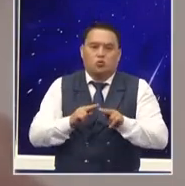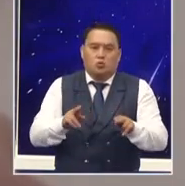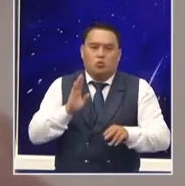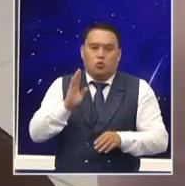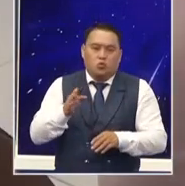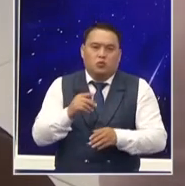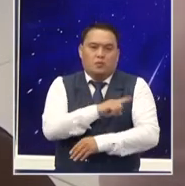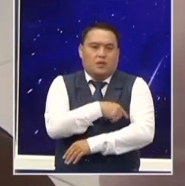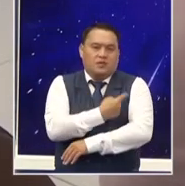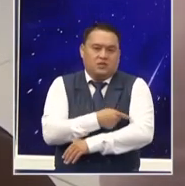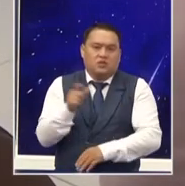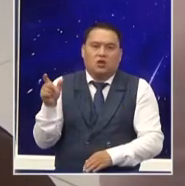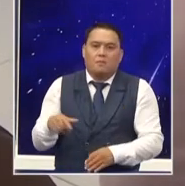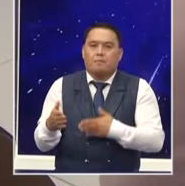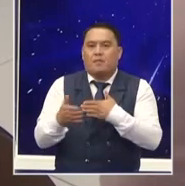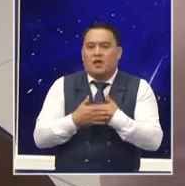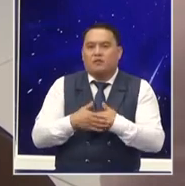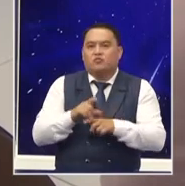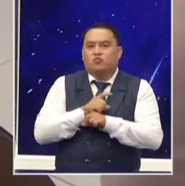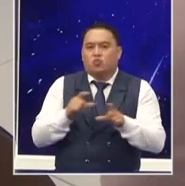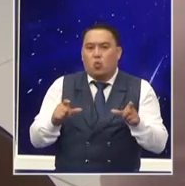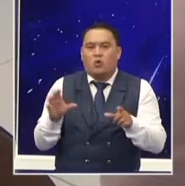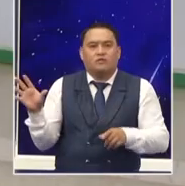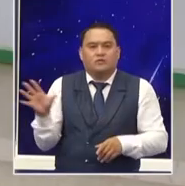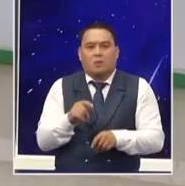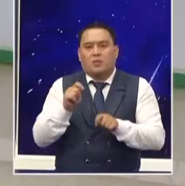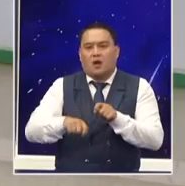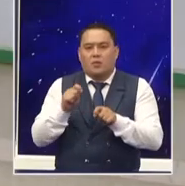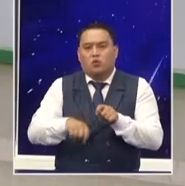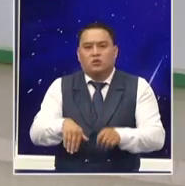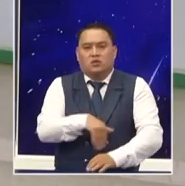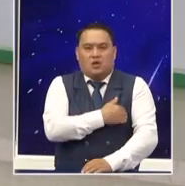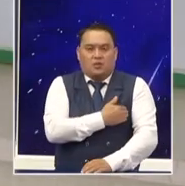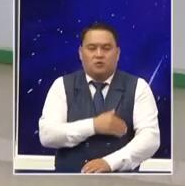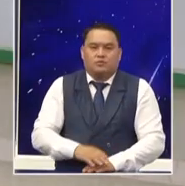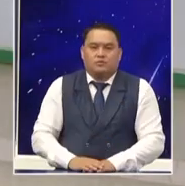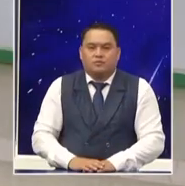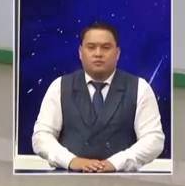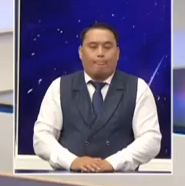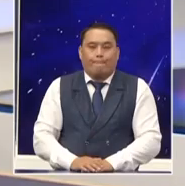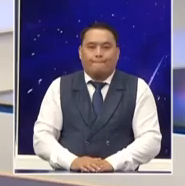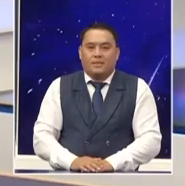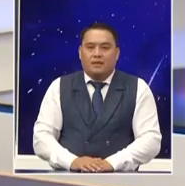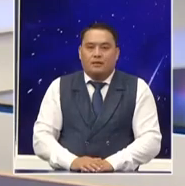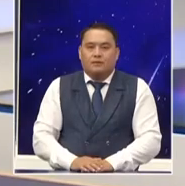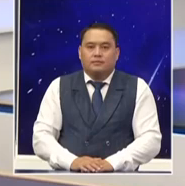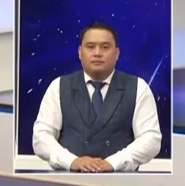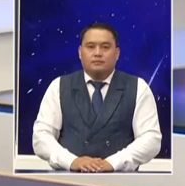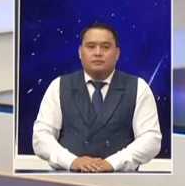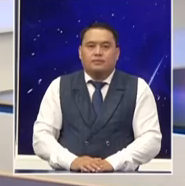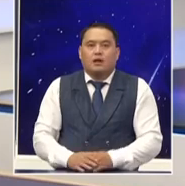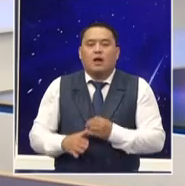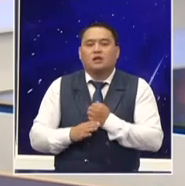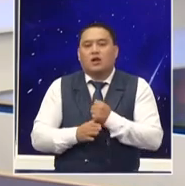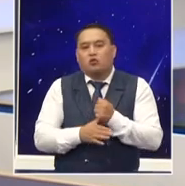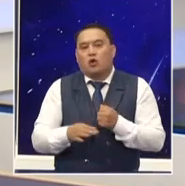будут штатные медсестры. Перед входом в школу у всех без исключения проверят температуру, заявляют в ведомстве. В Атырауской